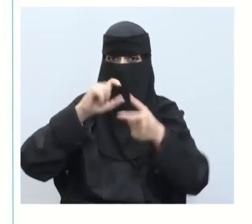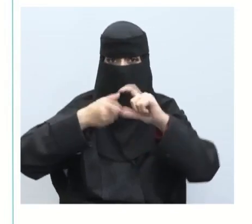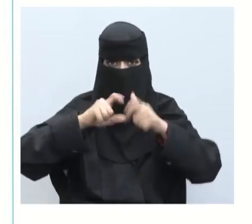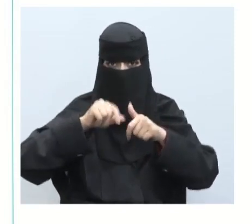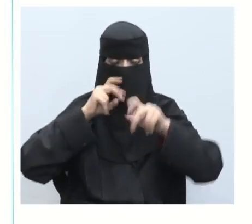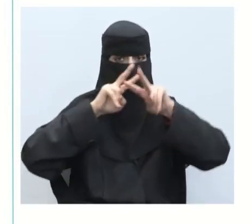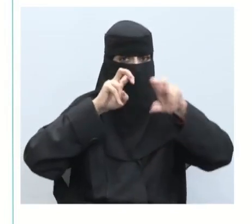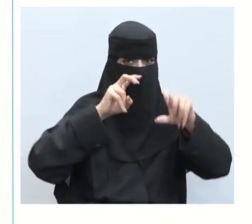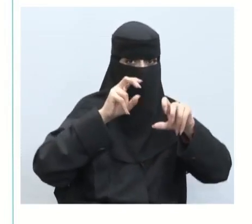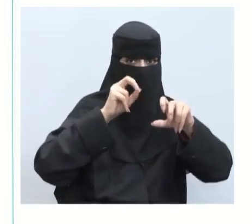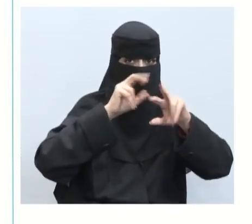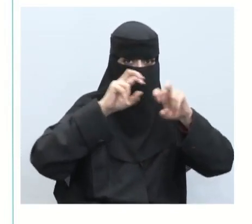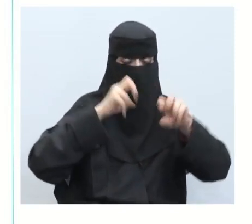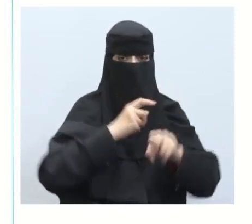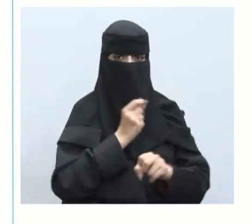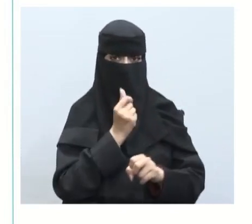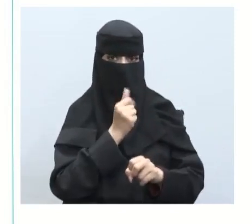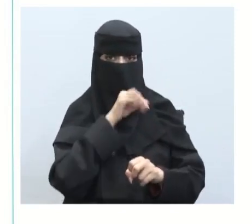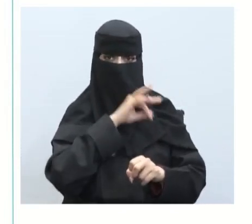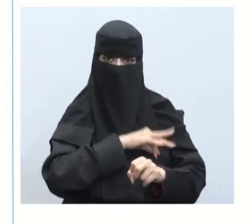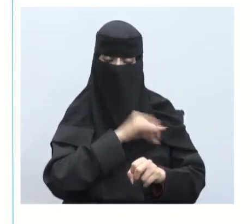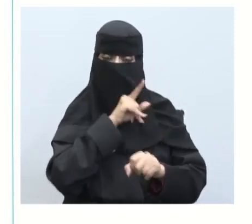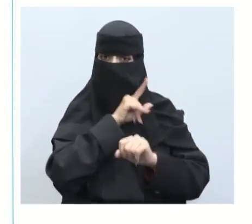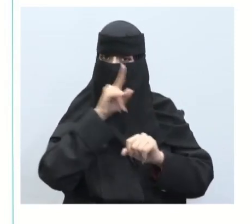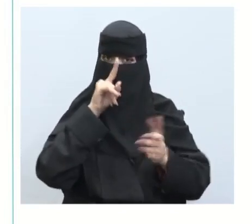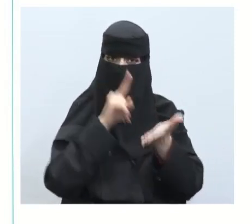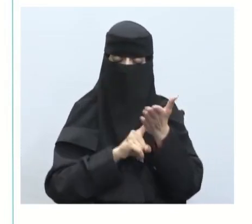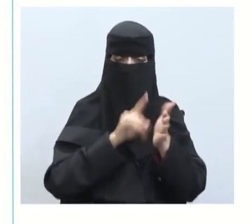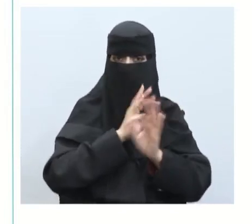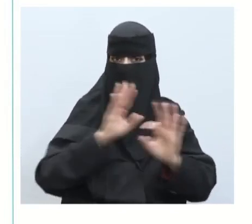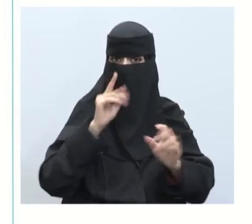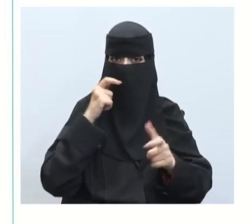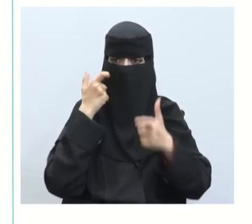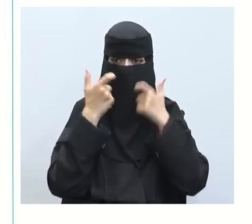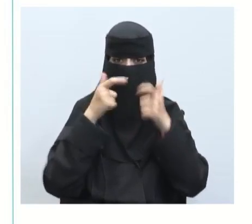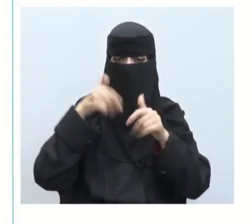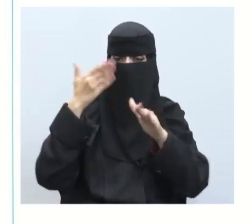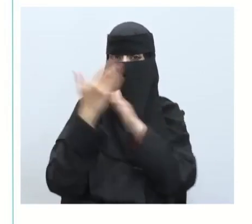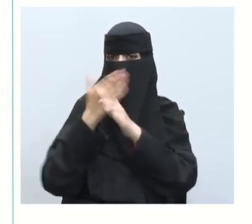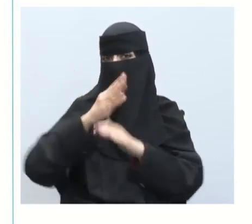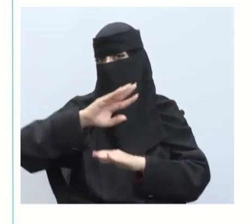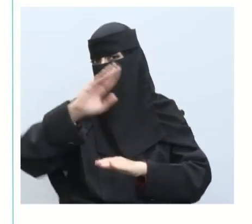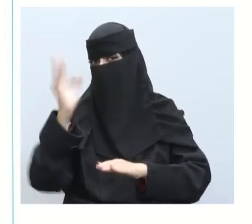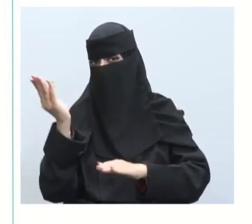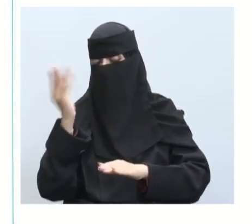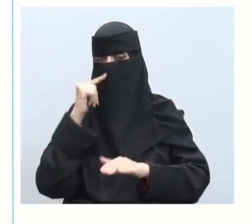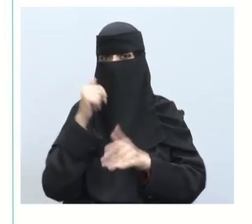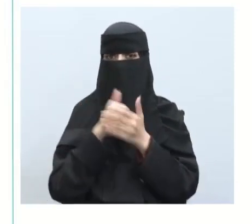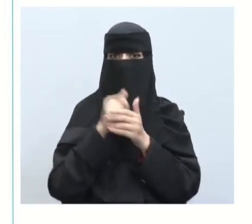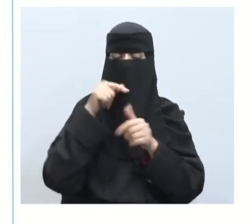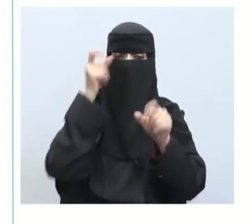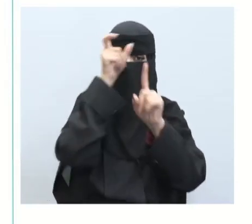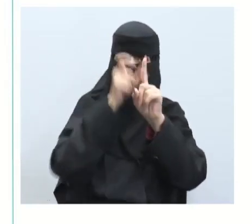الربح هل يجب عليها فقط ان تبحث الربح والا او ان تنظر في عوامل اخرى مثلا